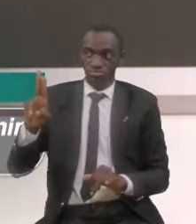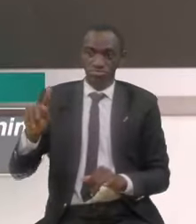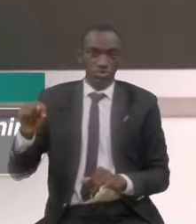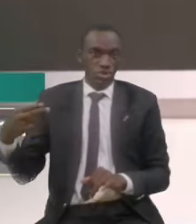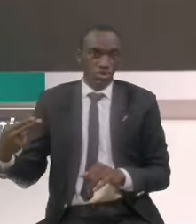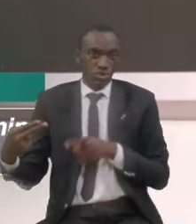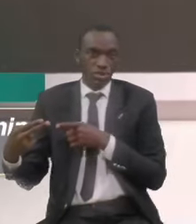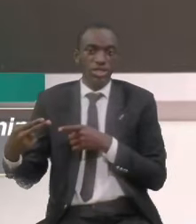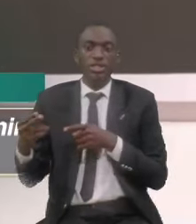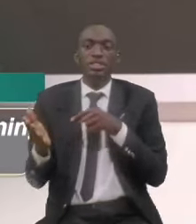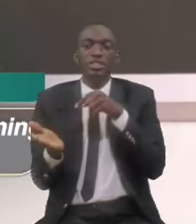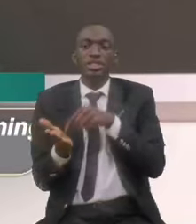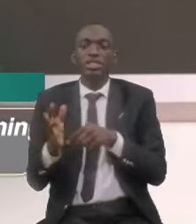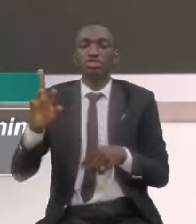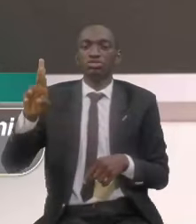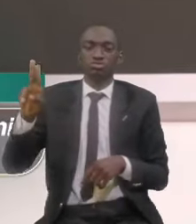Cette Ruth,